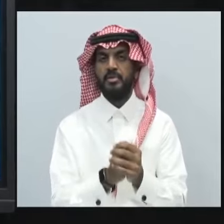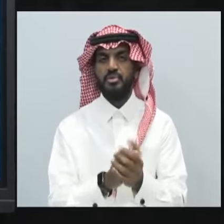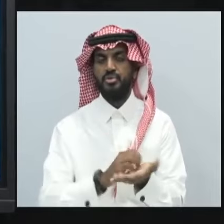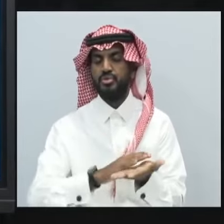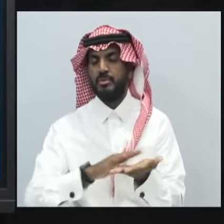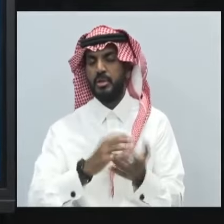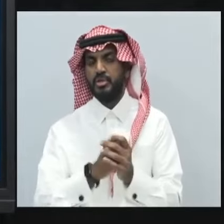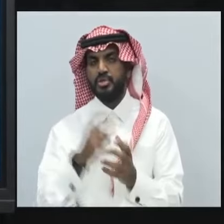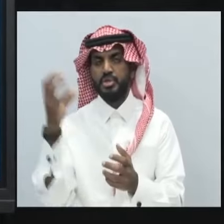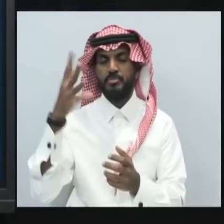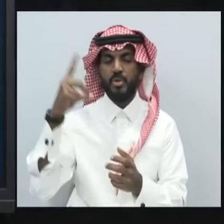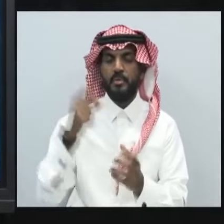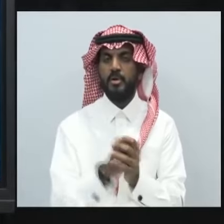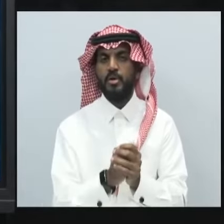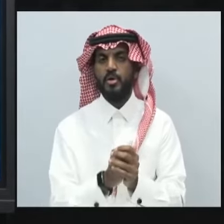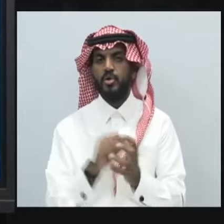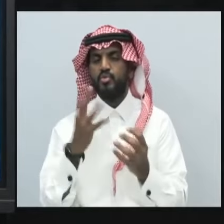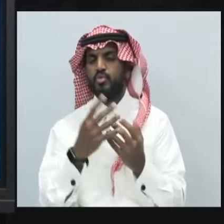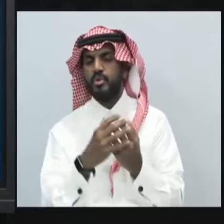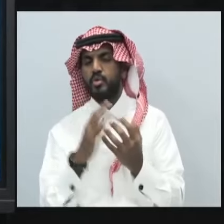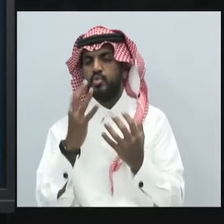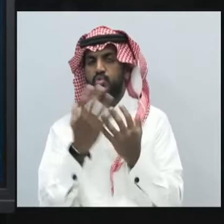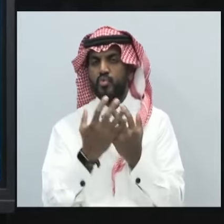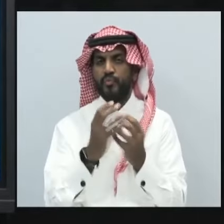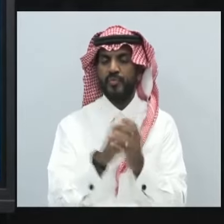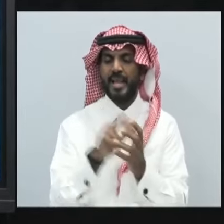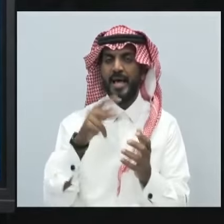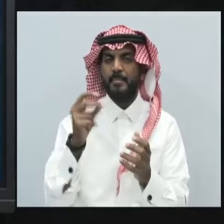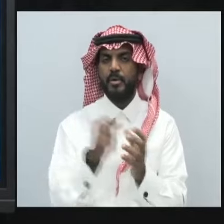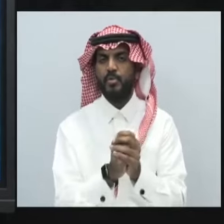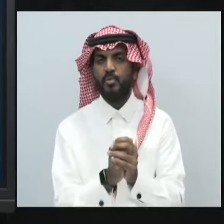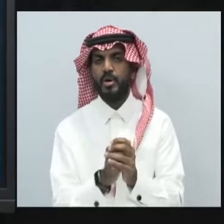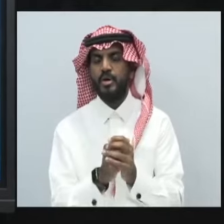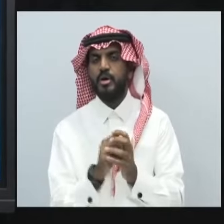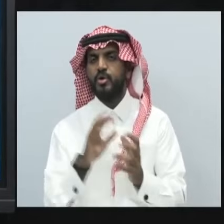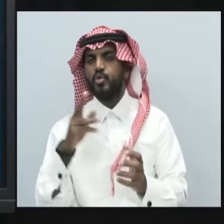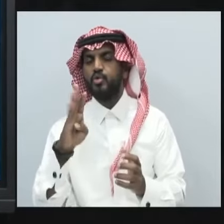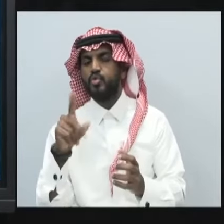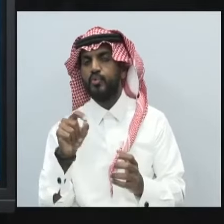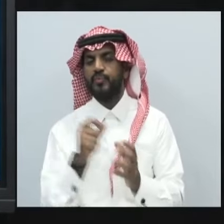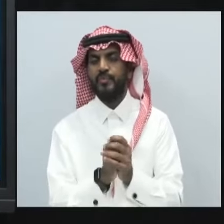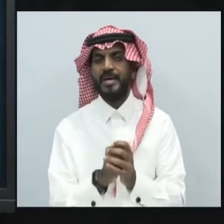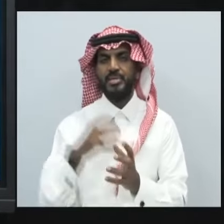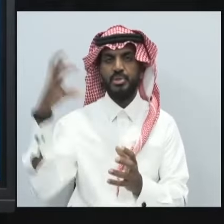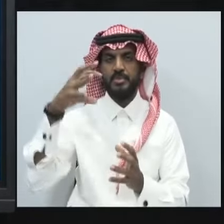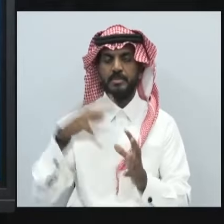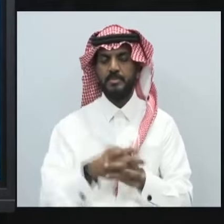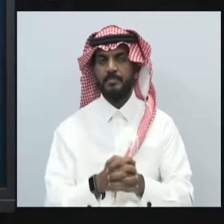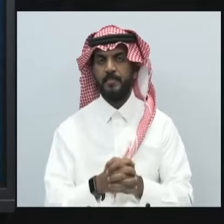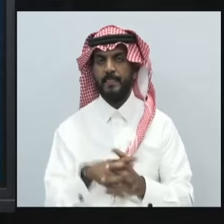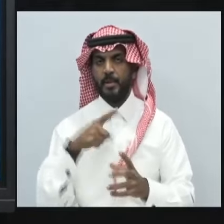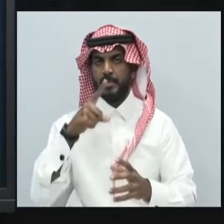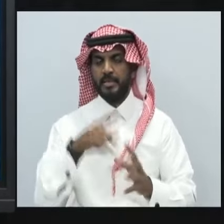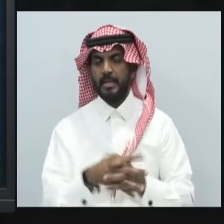وهي ظاهره خسوف القمر وكذلك ظاهره كسوف الشمس اليوم باذن الله تعالى طالبه